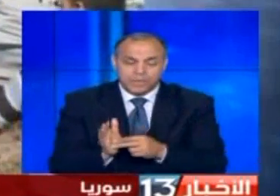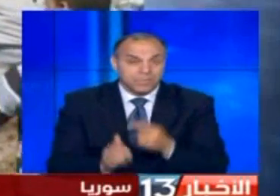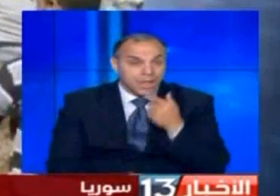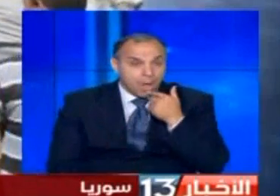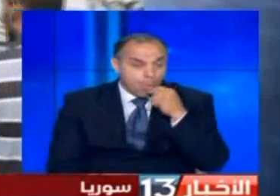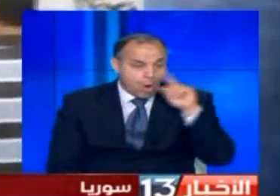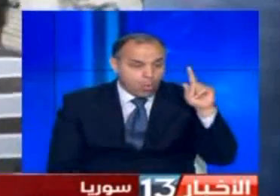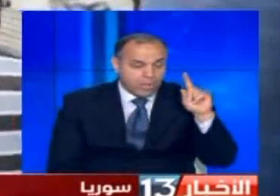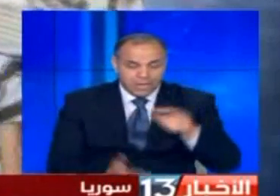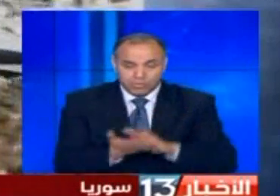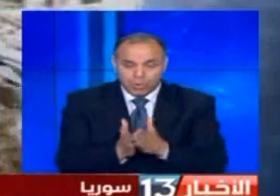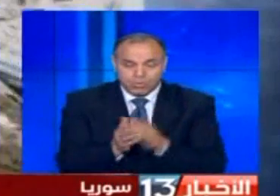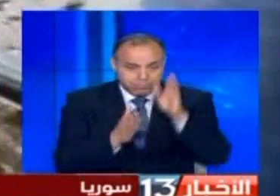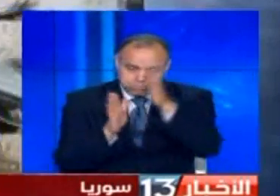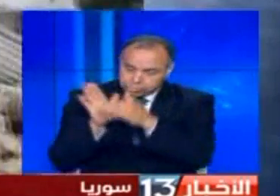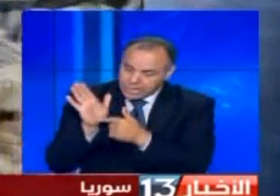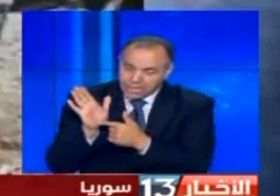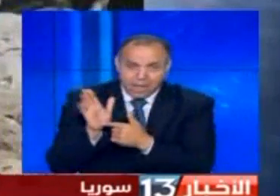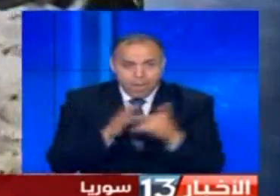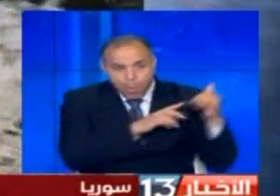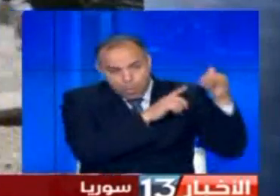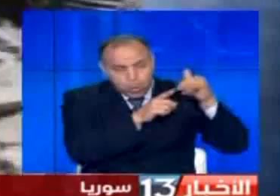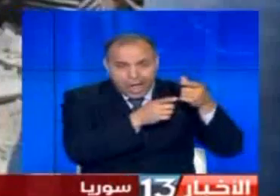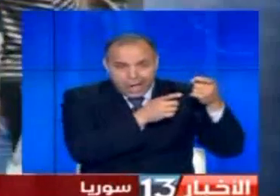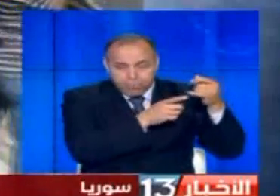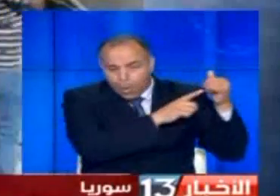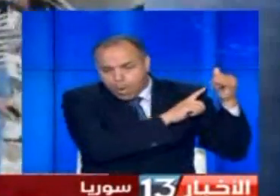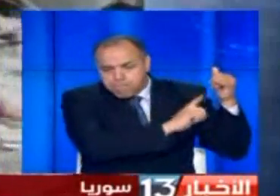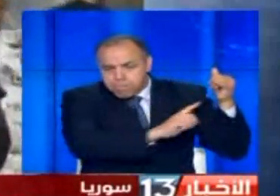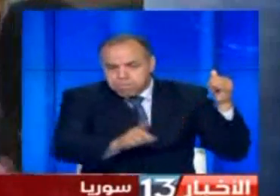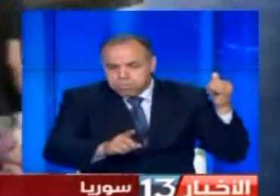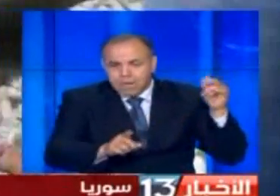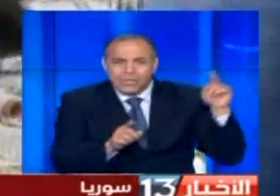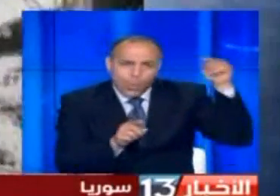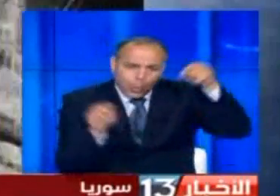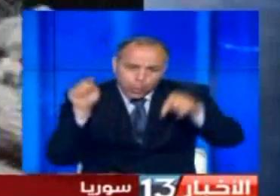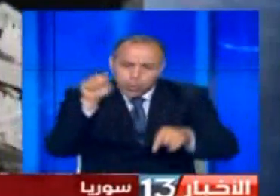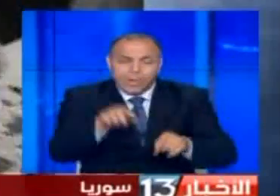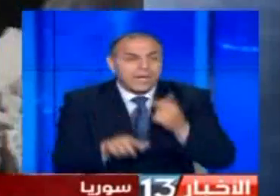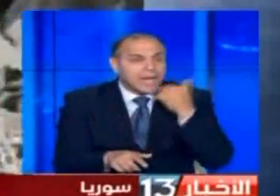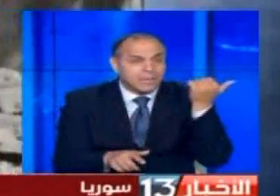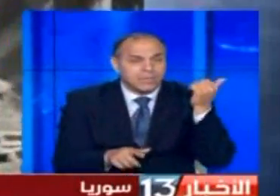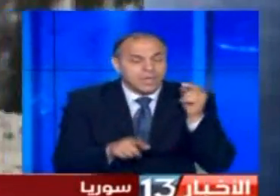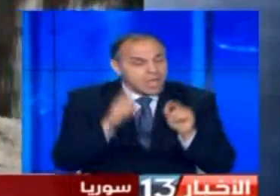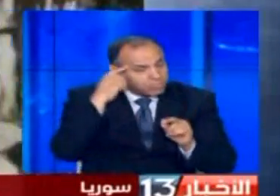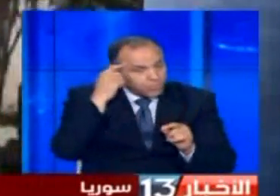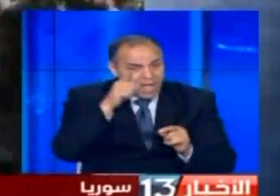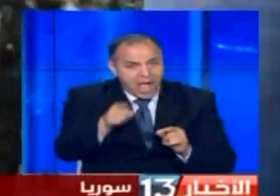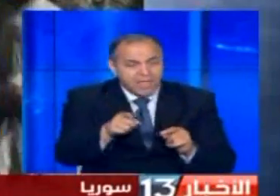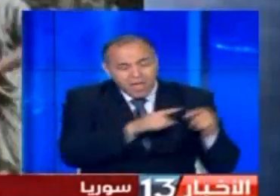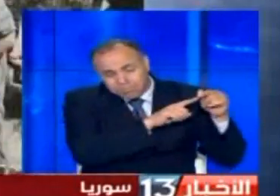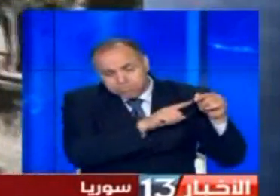واوضح المرصد في بيان ان طائرات حربيه نفذت ضربات بصواريخ متتاليه ويعتقد ان هذه